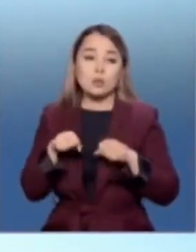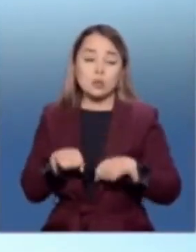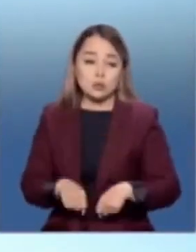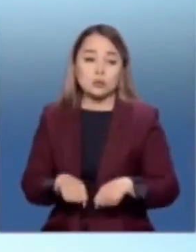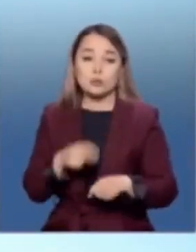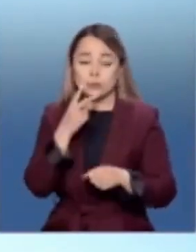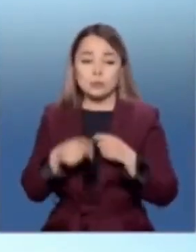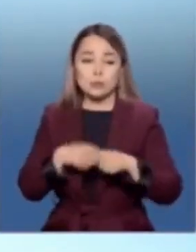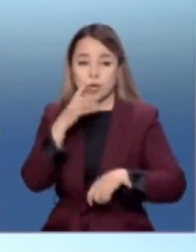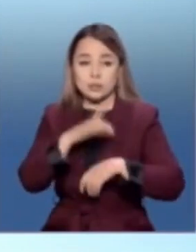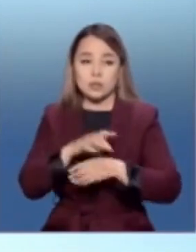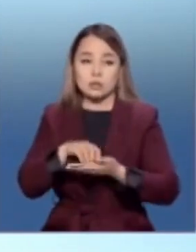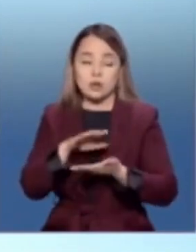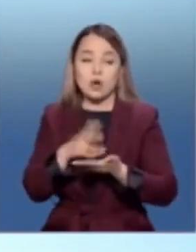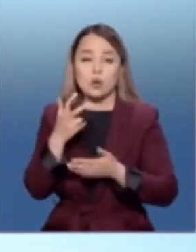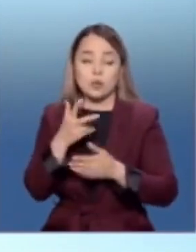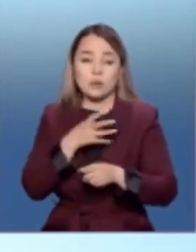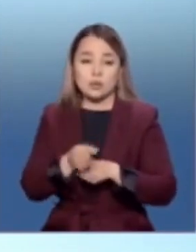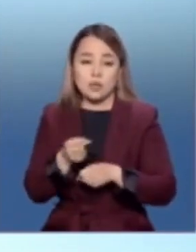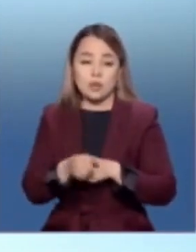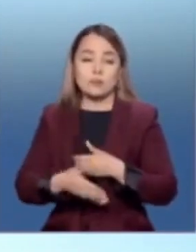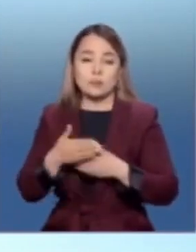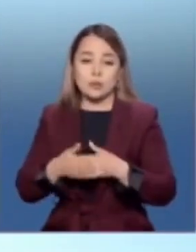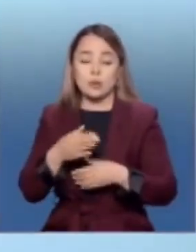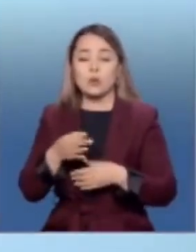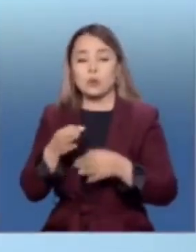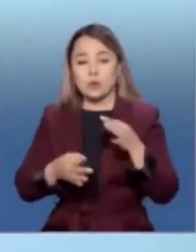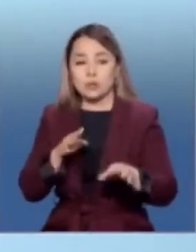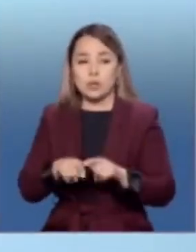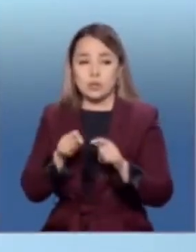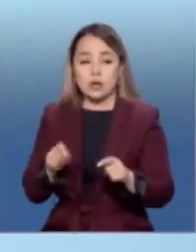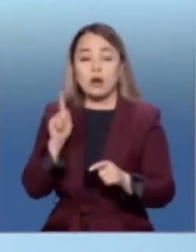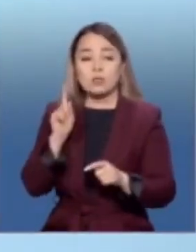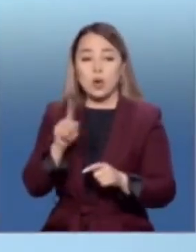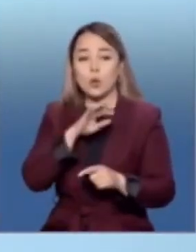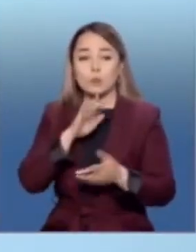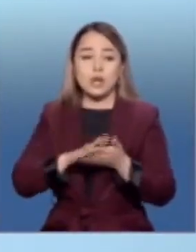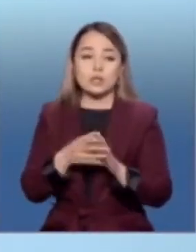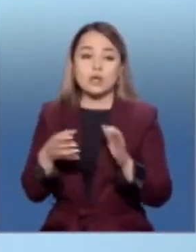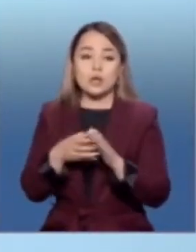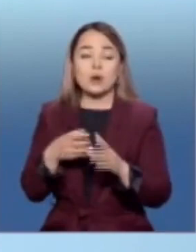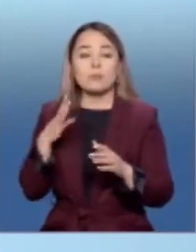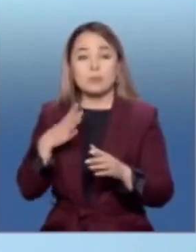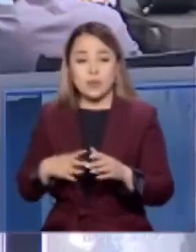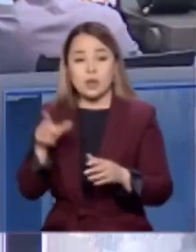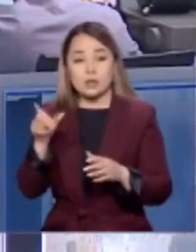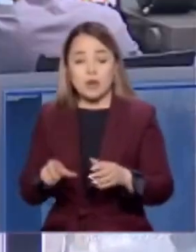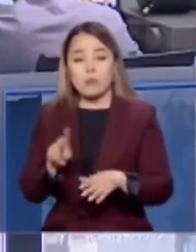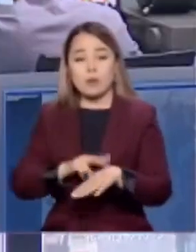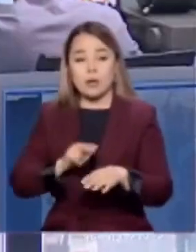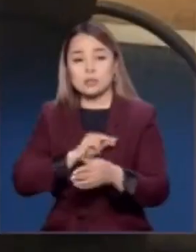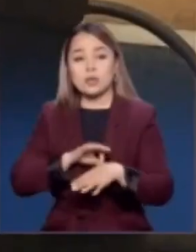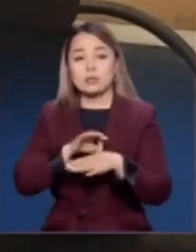бұзушы тартылды. 300 агрессор қылмыстық жауапкершілікке тартылды. Алайда көп жағдайда жәбірленушілер полиция